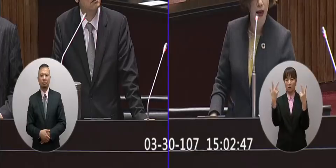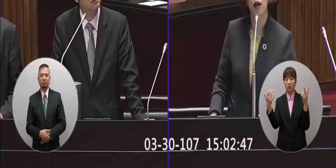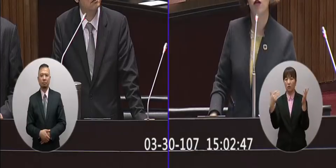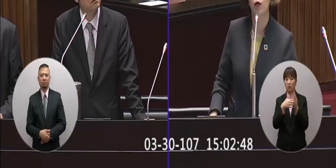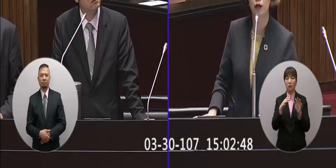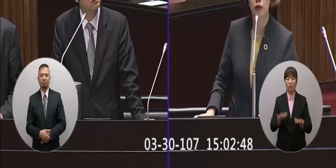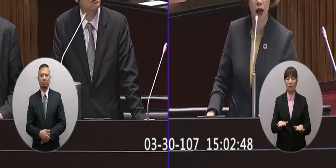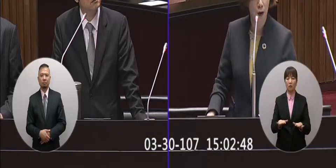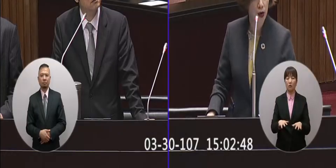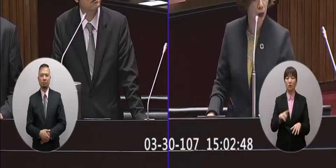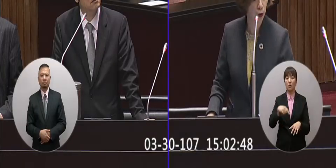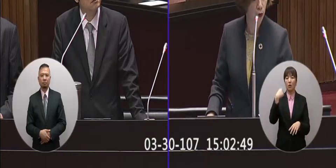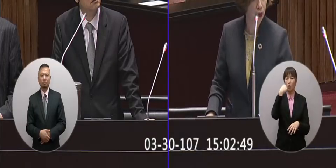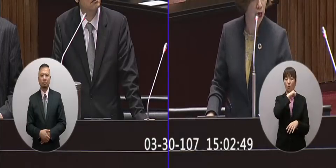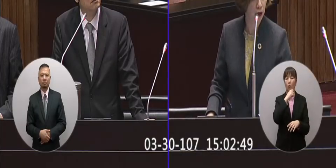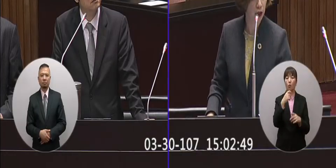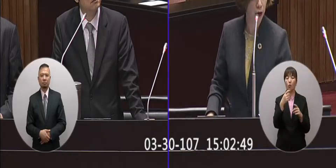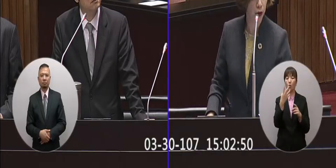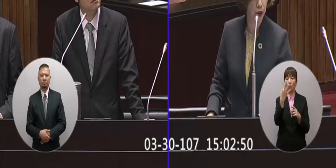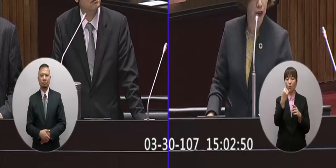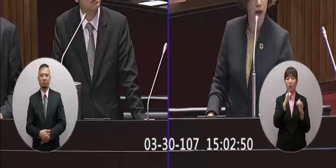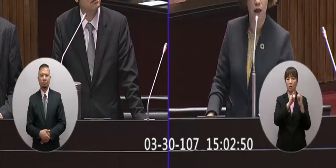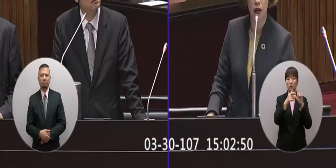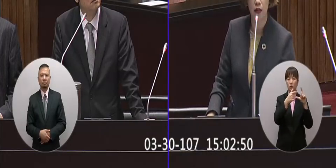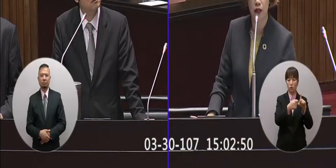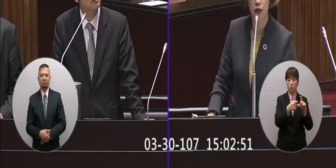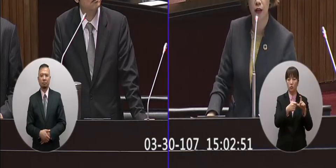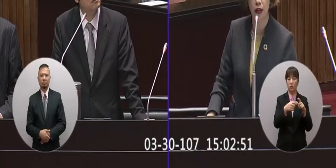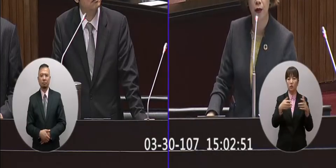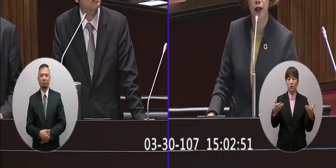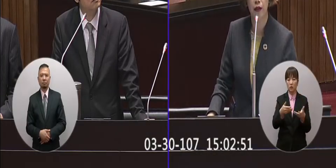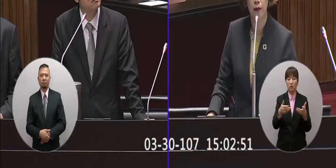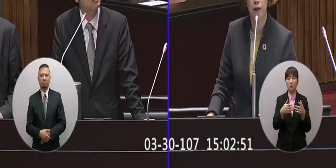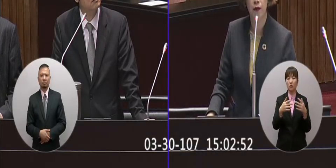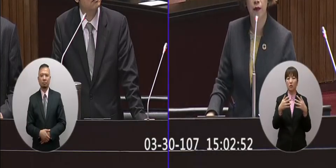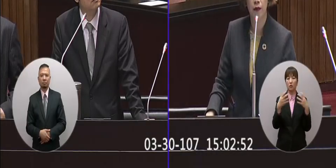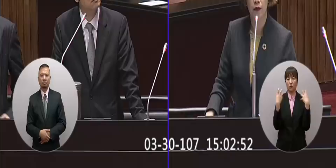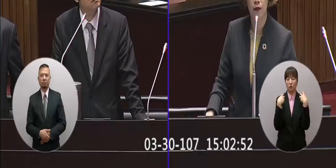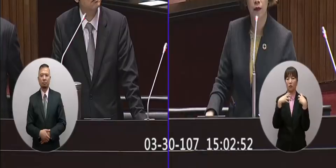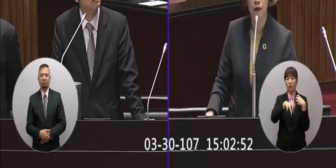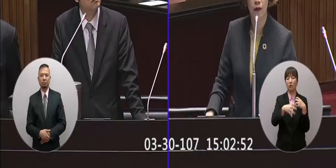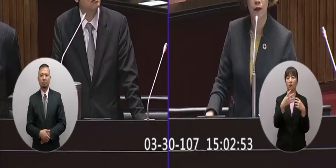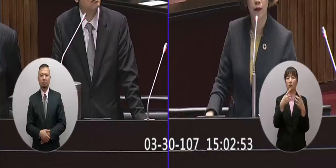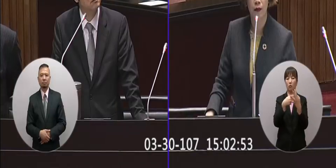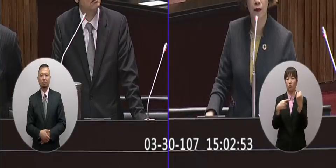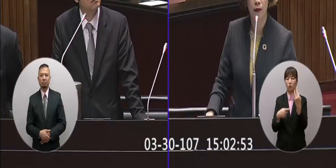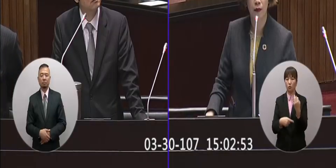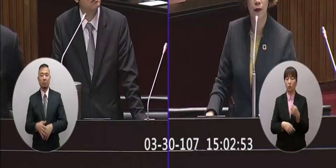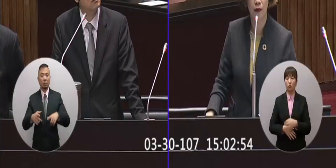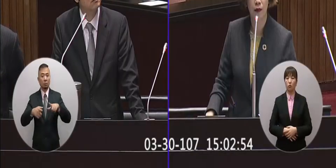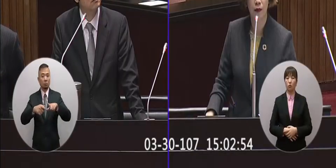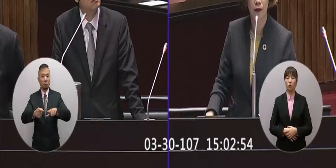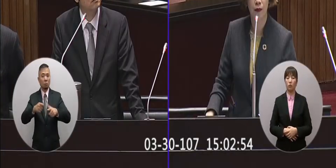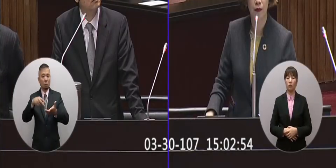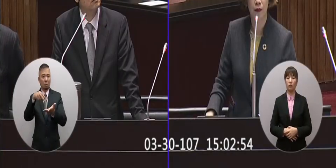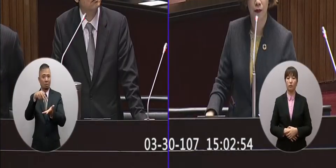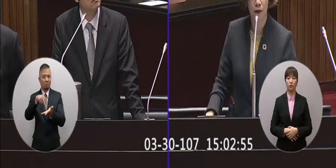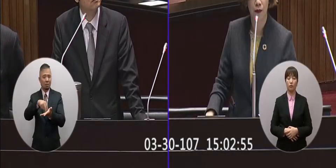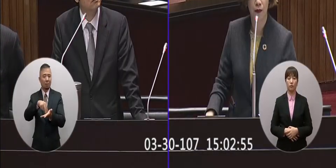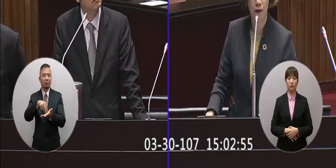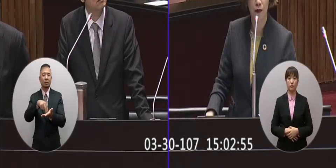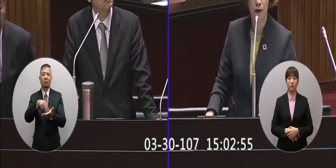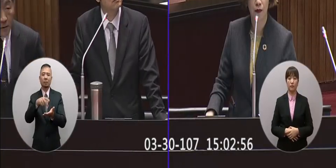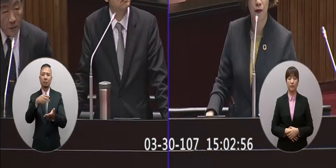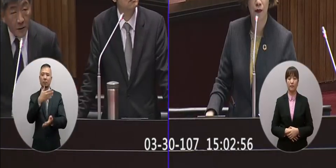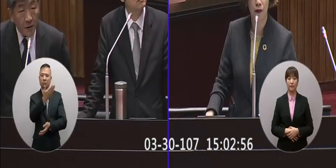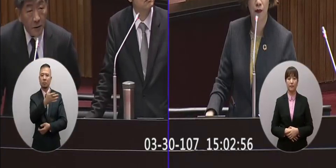到现在，我们台湾有多少社区型的药瘾治疗单位？ 以公立的是这一个了，那其